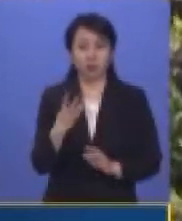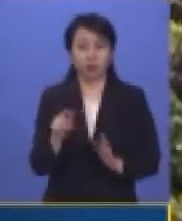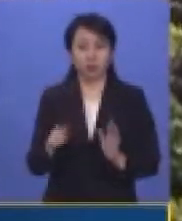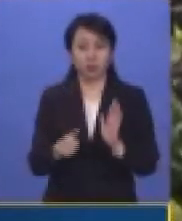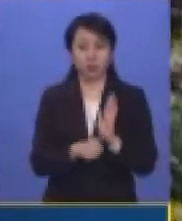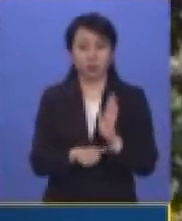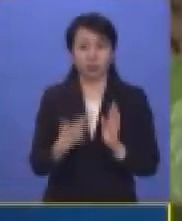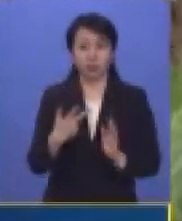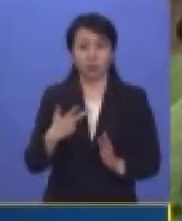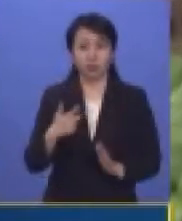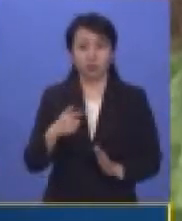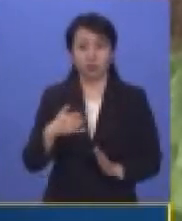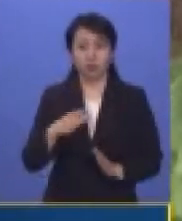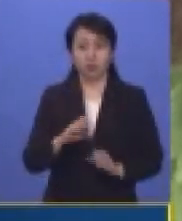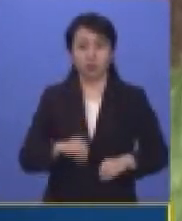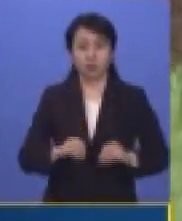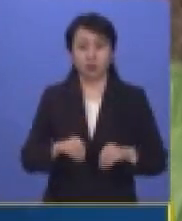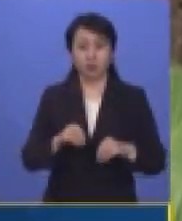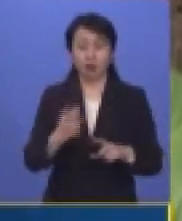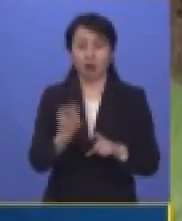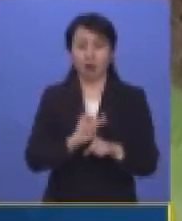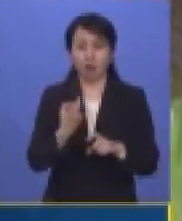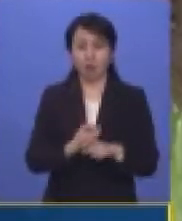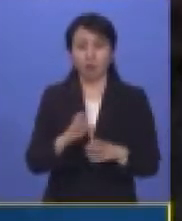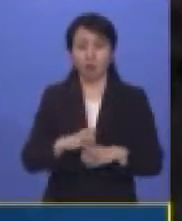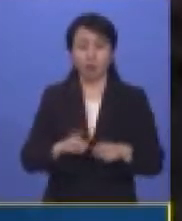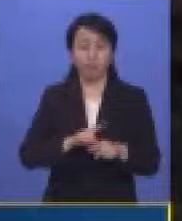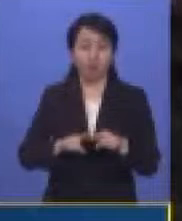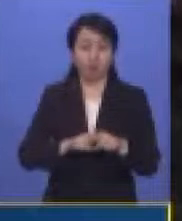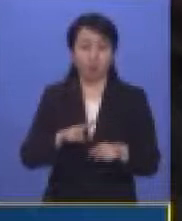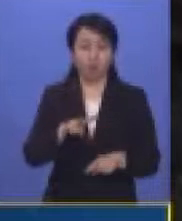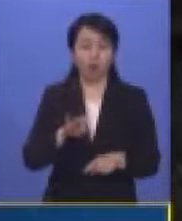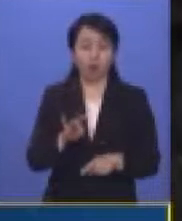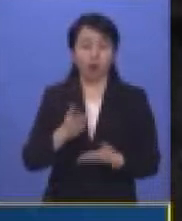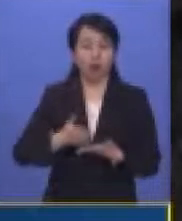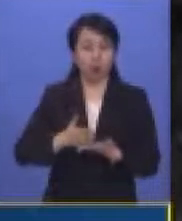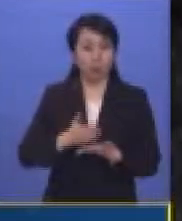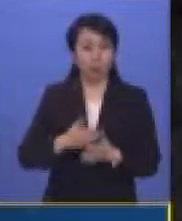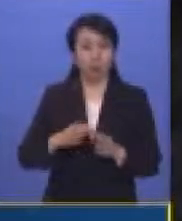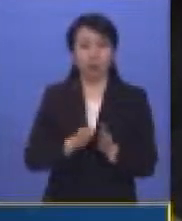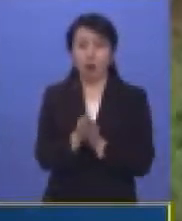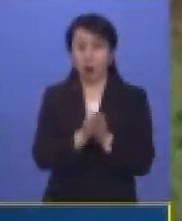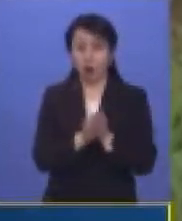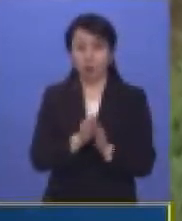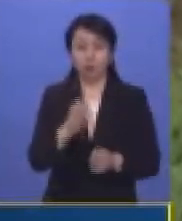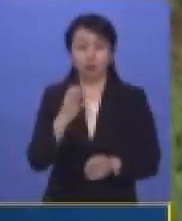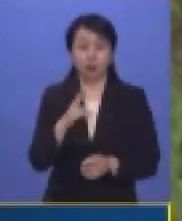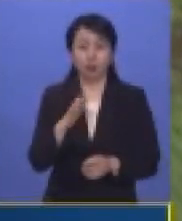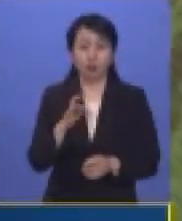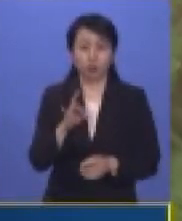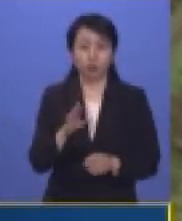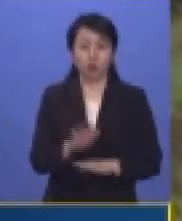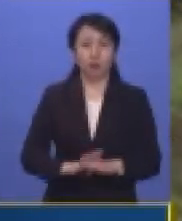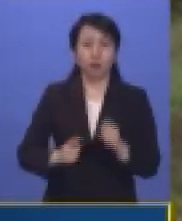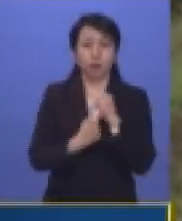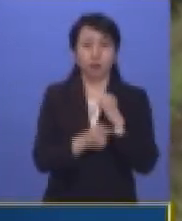4,65 гектаров земли высажены картофель, свекла, морковь, лук, капуста, огурцы и помидоры. В последние годы территория